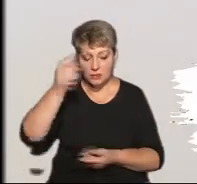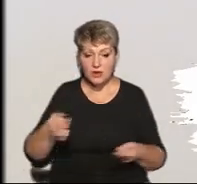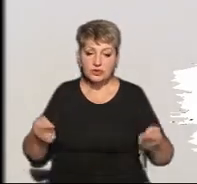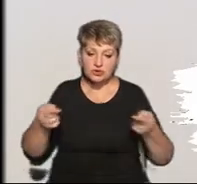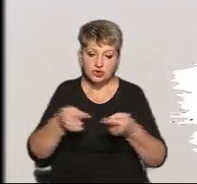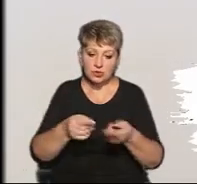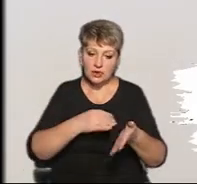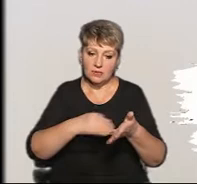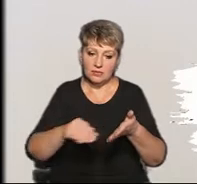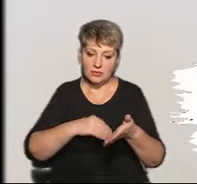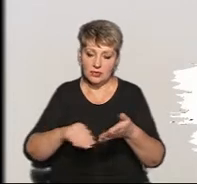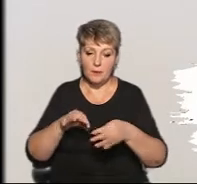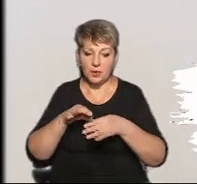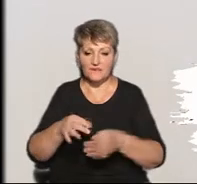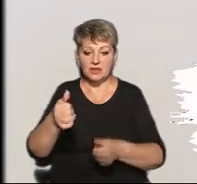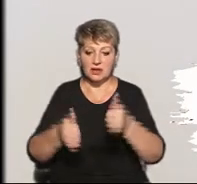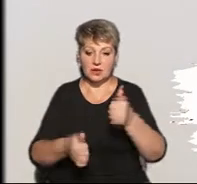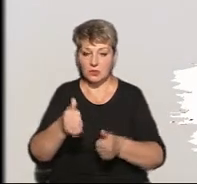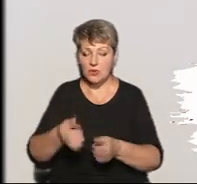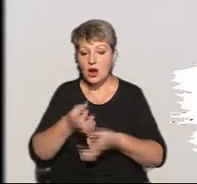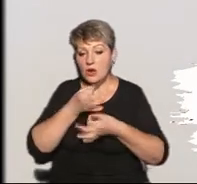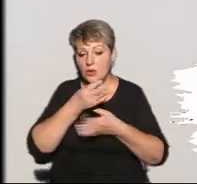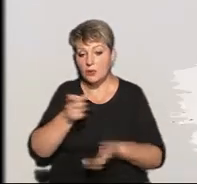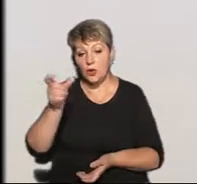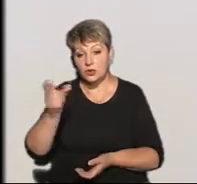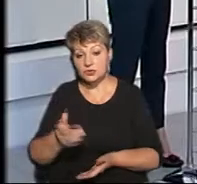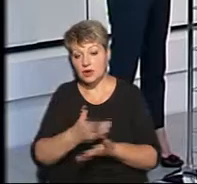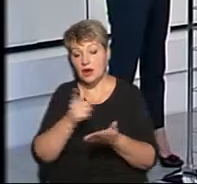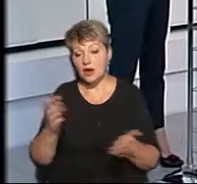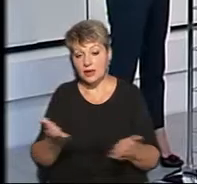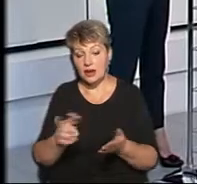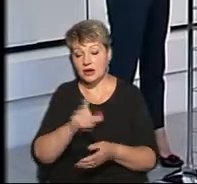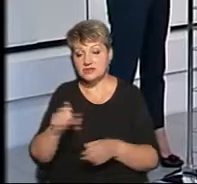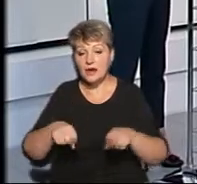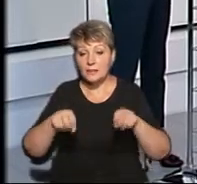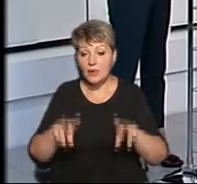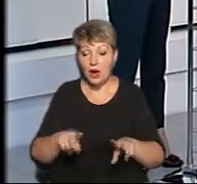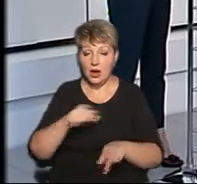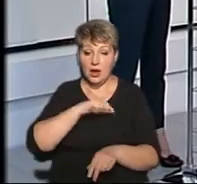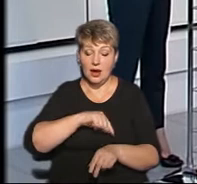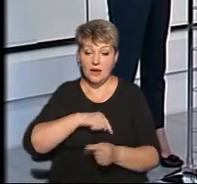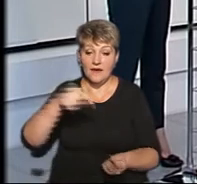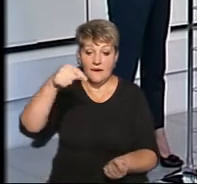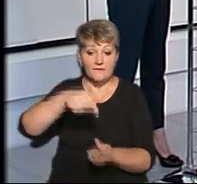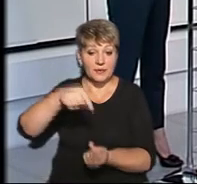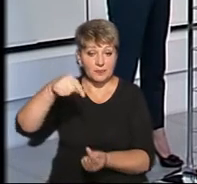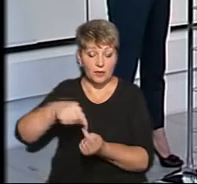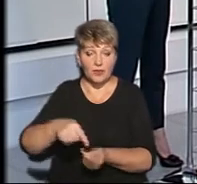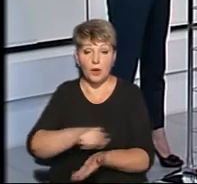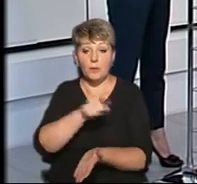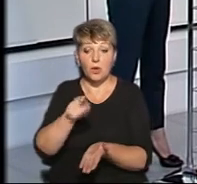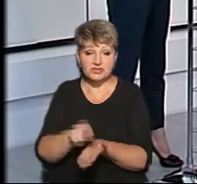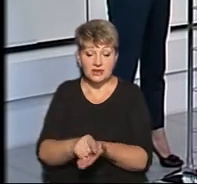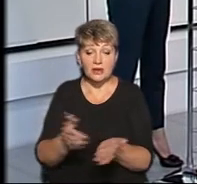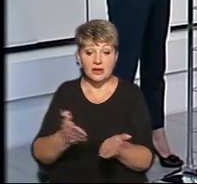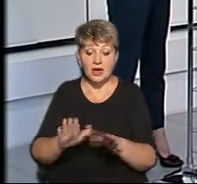виписана процедура проведення конкурсу. Будь-яка особа, яка за кваліфікаційними характеристиками відповідає тій посаді,